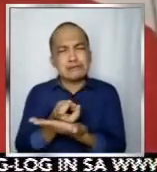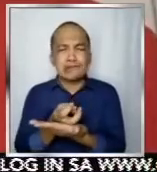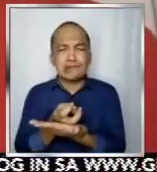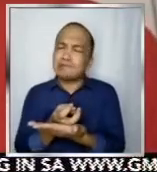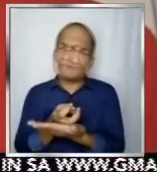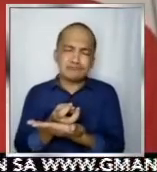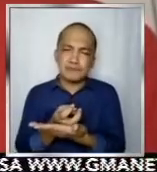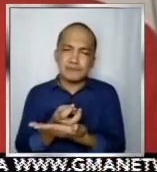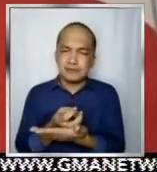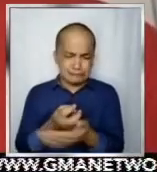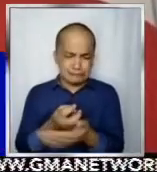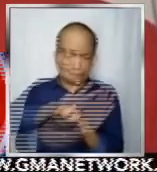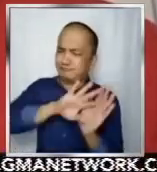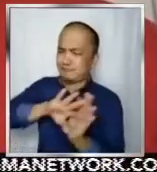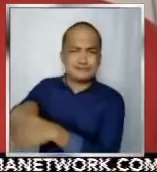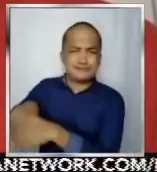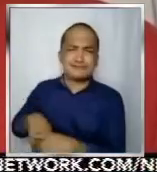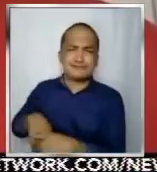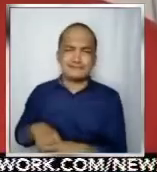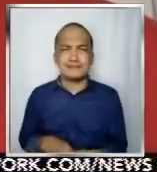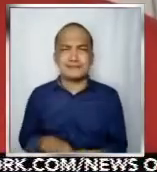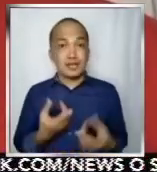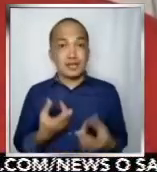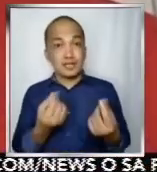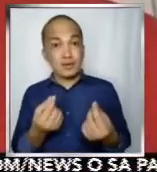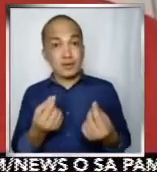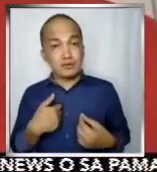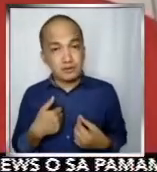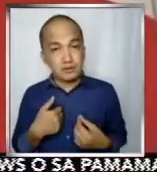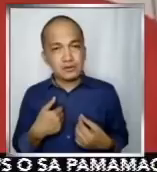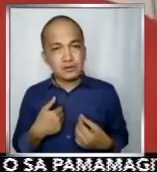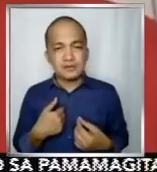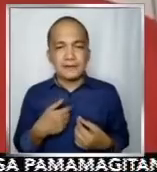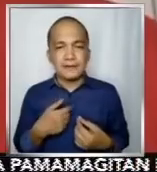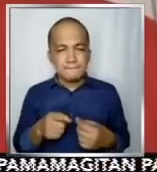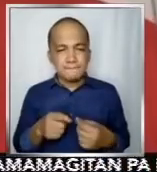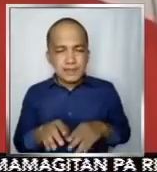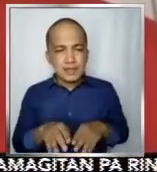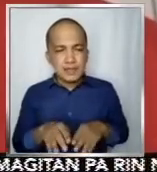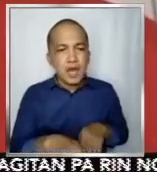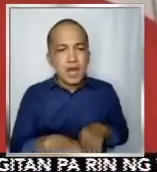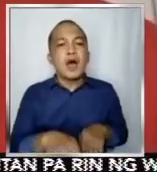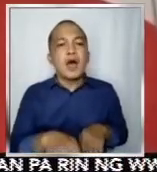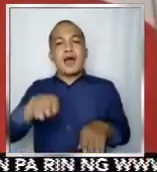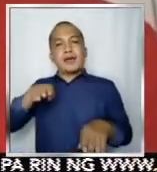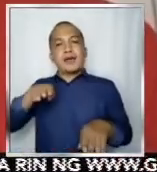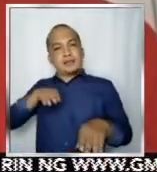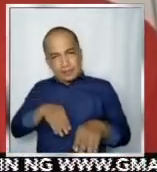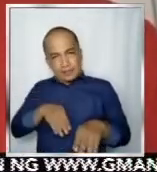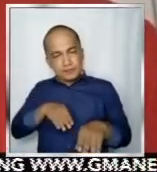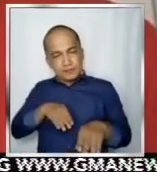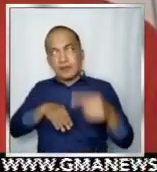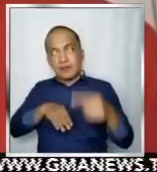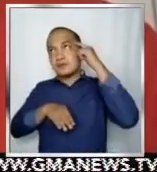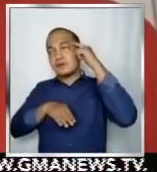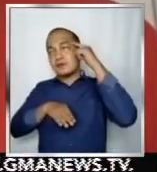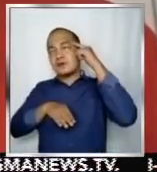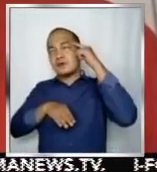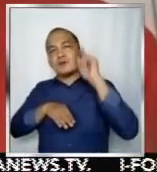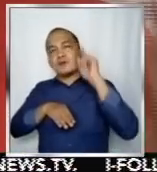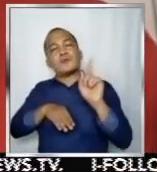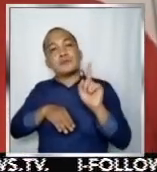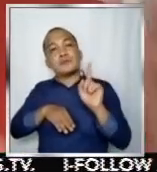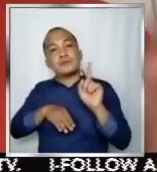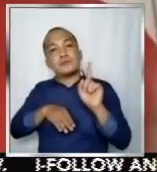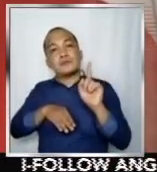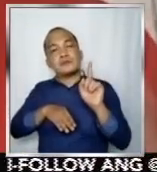really, you know, taking a step back at mag-isip kung, okay, andito na